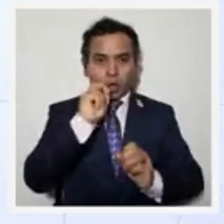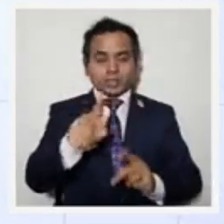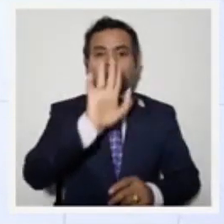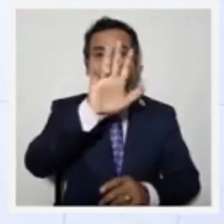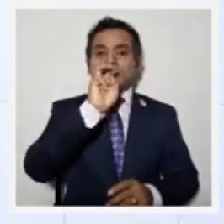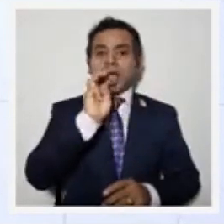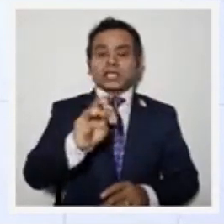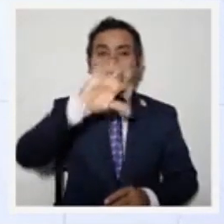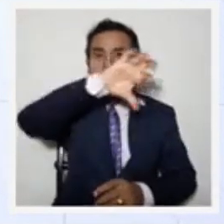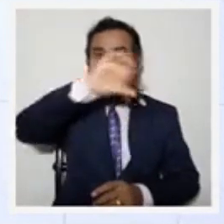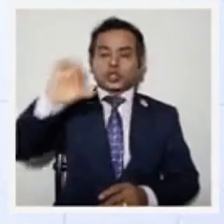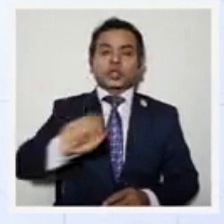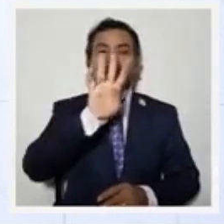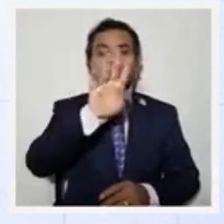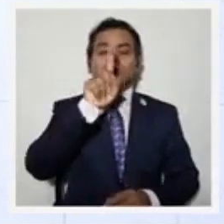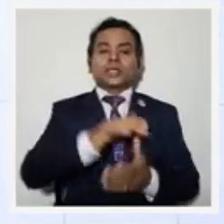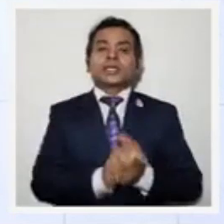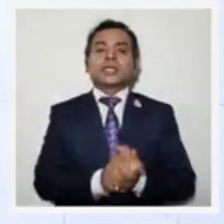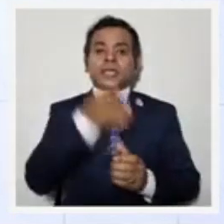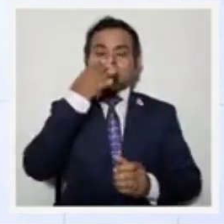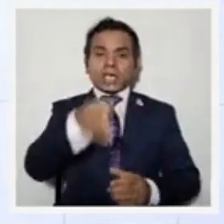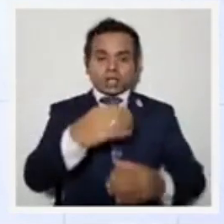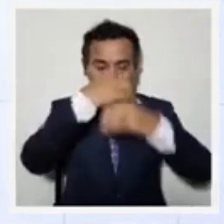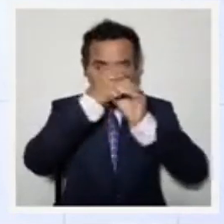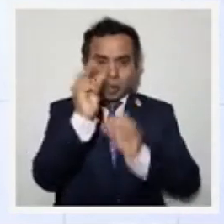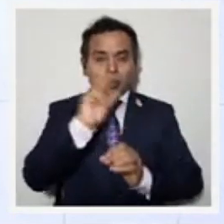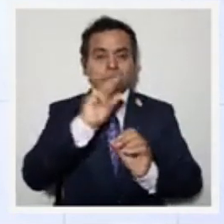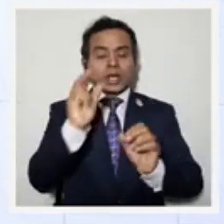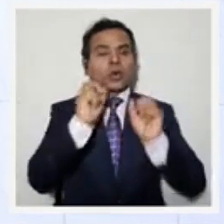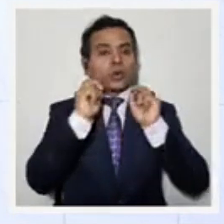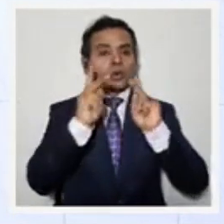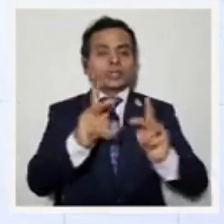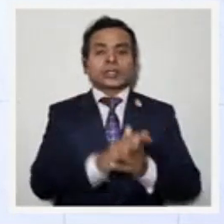নমুনা সংগ্রহ করা হয়েছে 5707টি, নমুনা পরীক্ষা হয়েছে